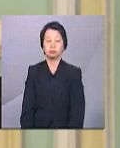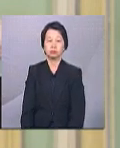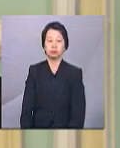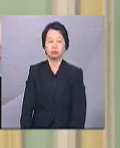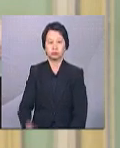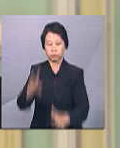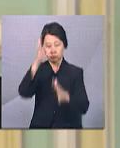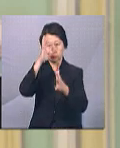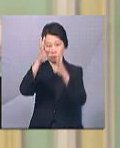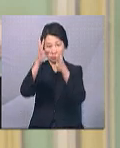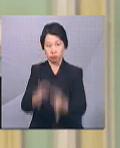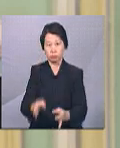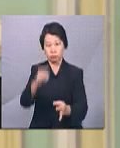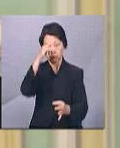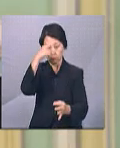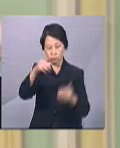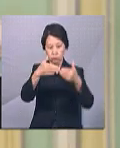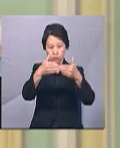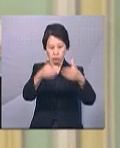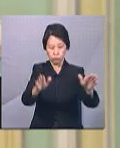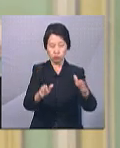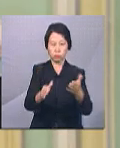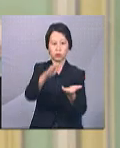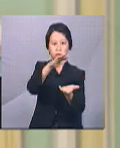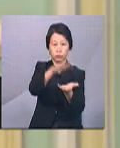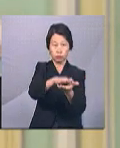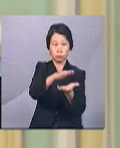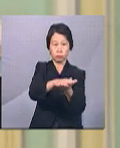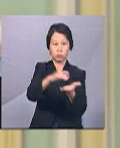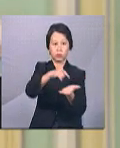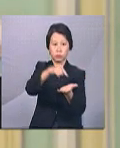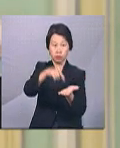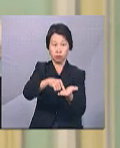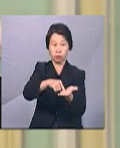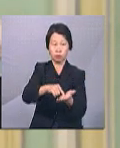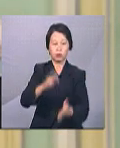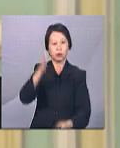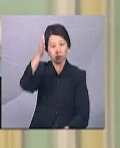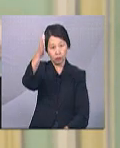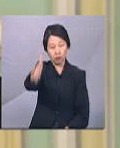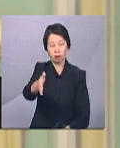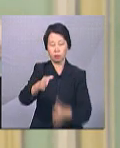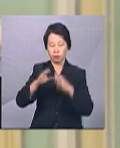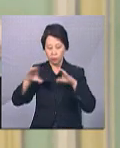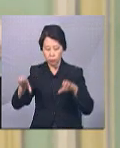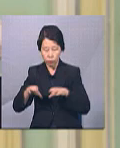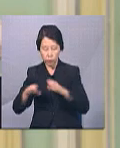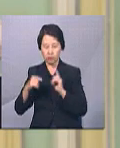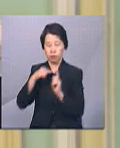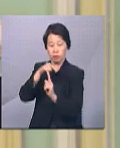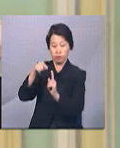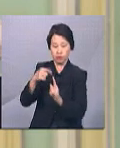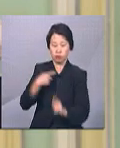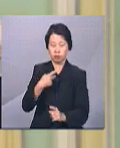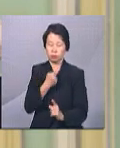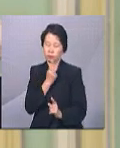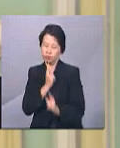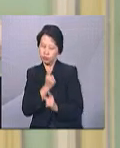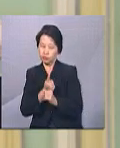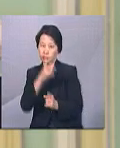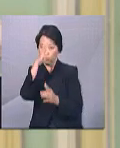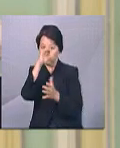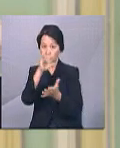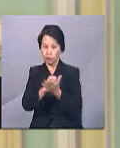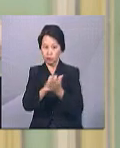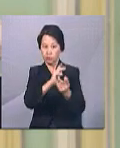keputusan untuk membuka semua sesi persekolahan ini hanya akan dibuat apabila kita benar-benar Yakin